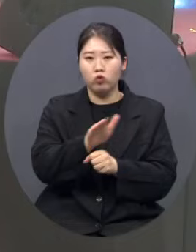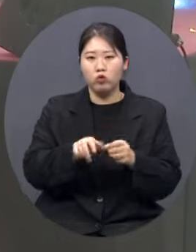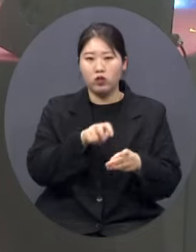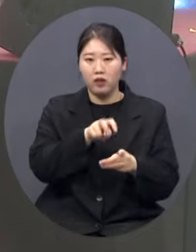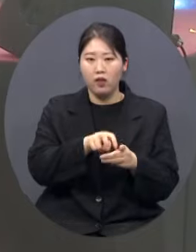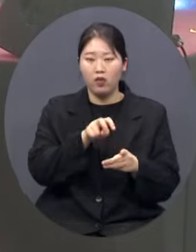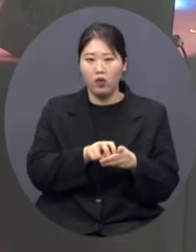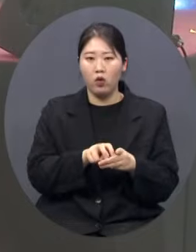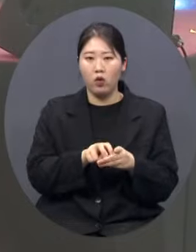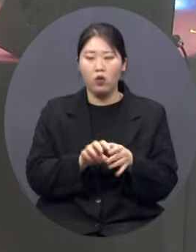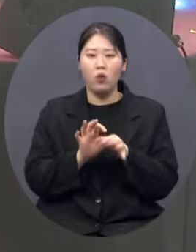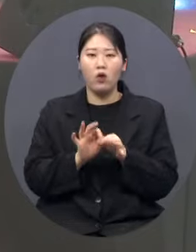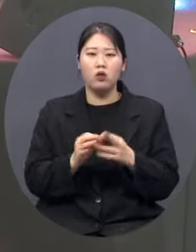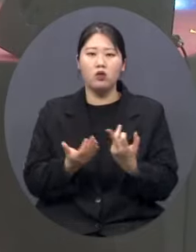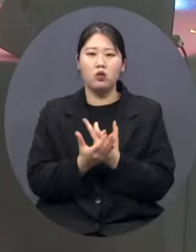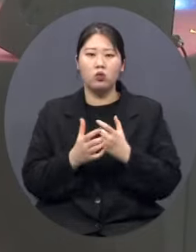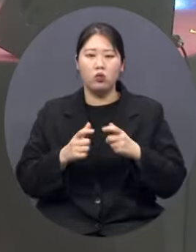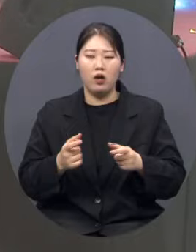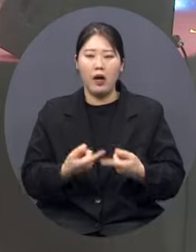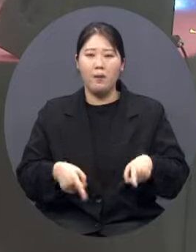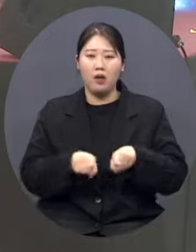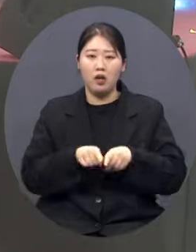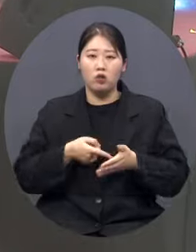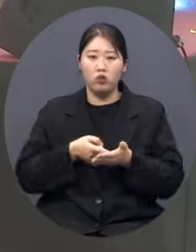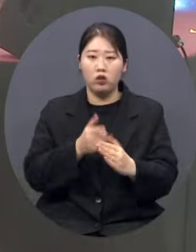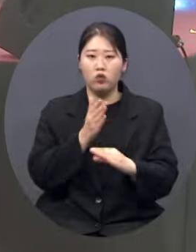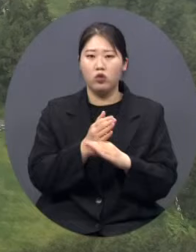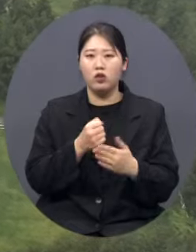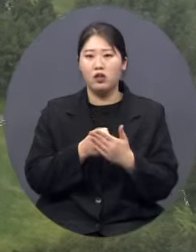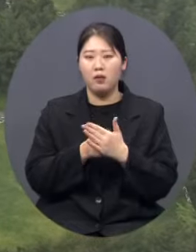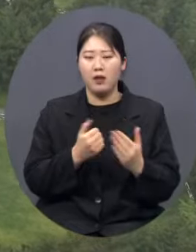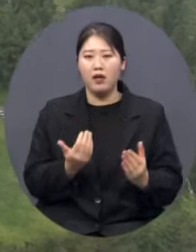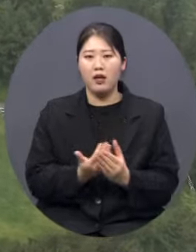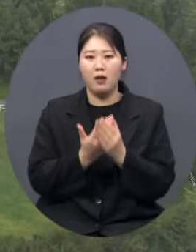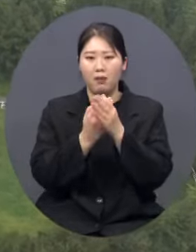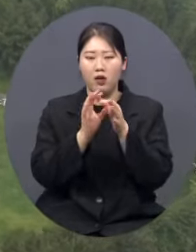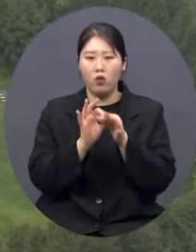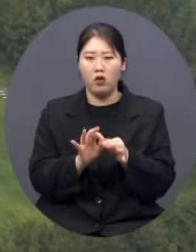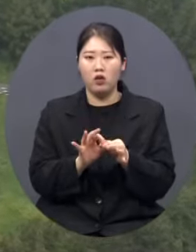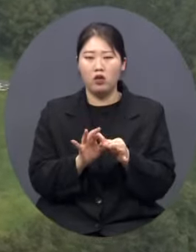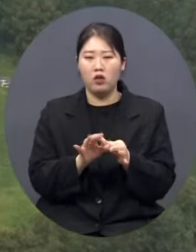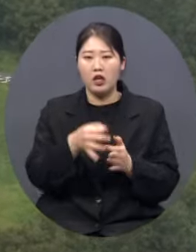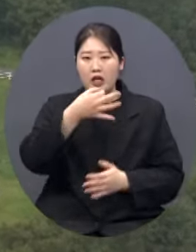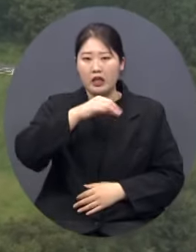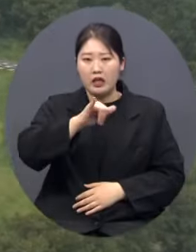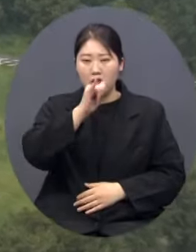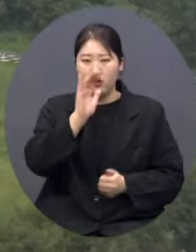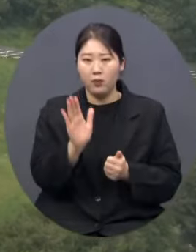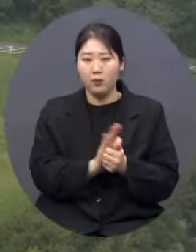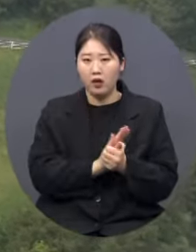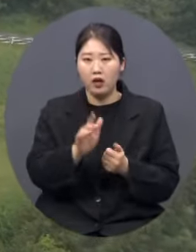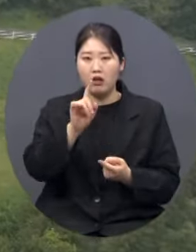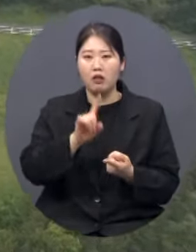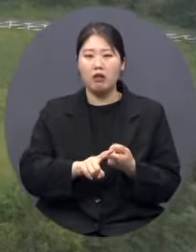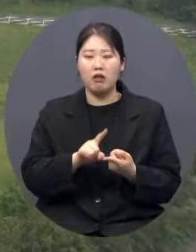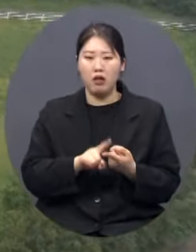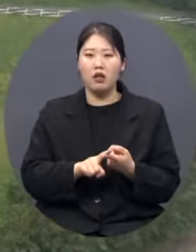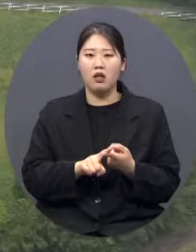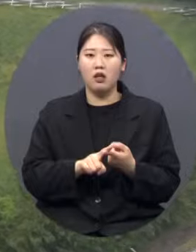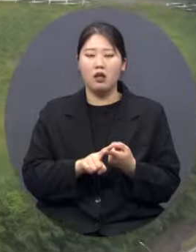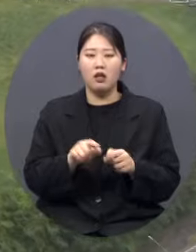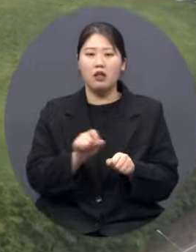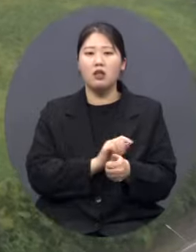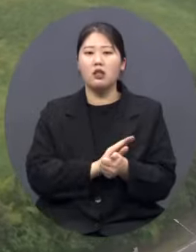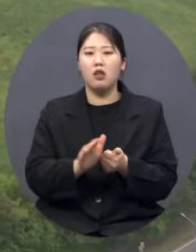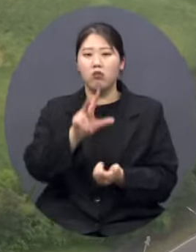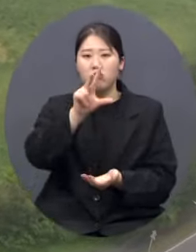제주도와 함께 추진하고 있는 상황에서 개발에 유리한 법규를 적용한다는 특해 논란은 쉽게 가라앉지